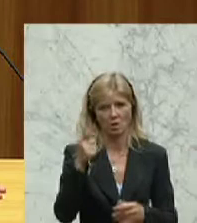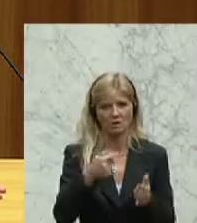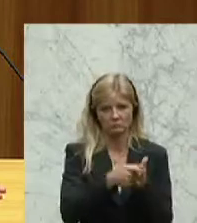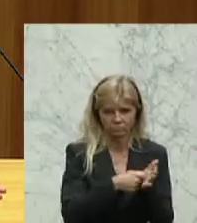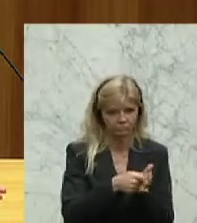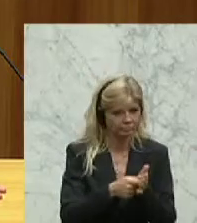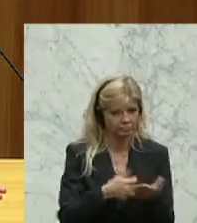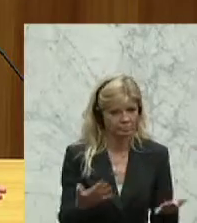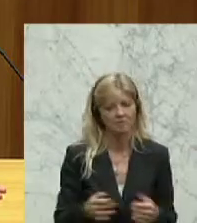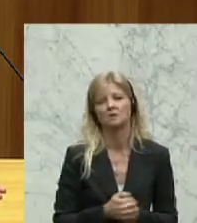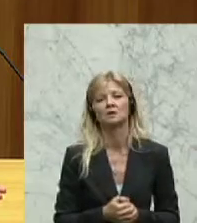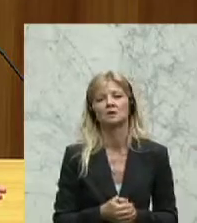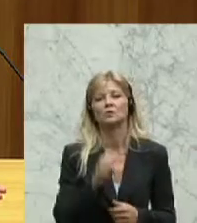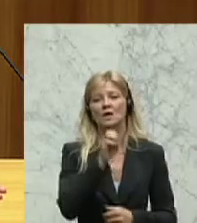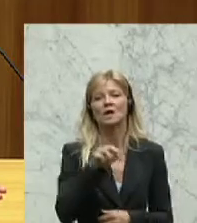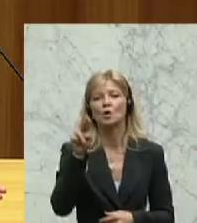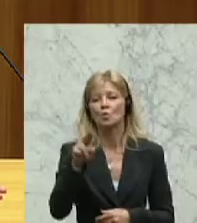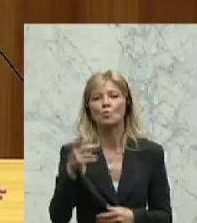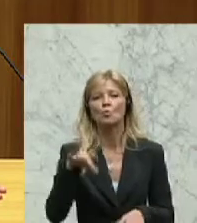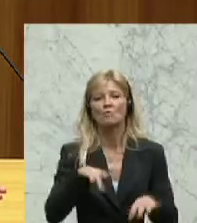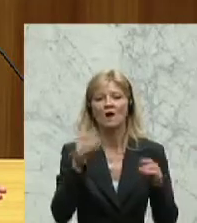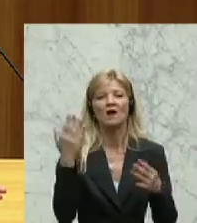nur die gelben die rote karte gezeigt